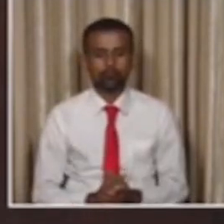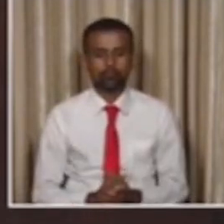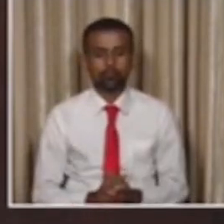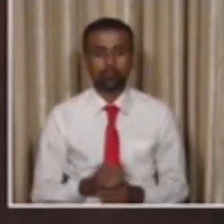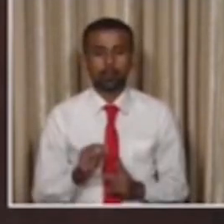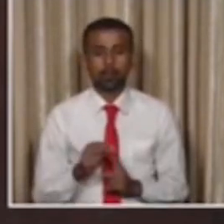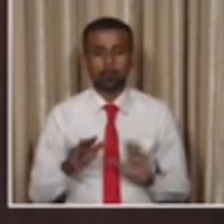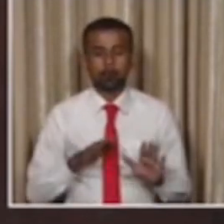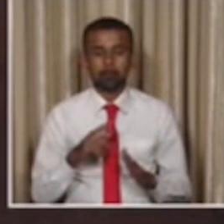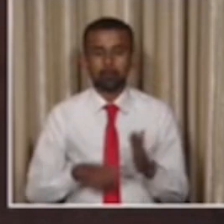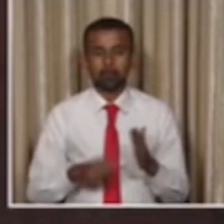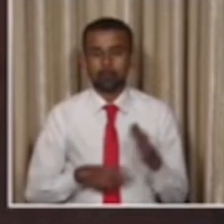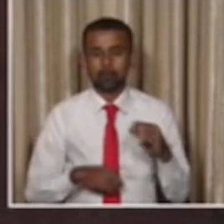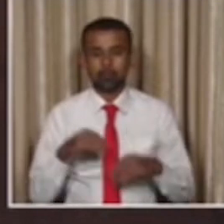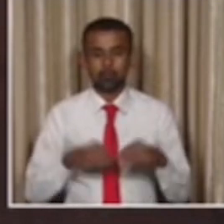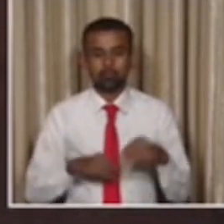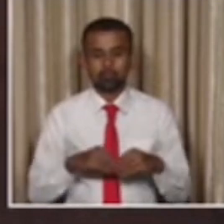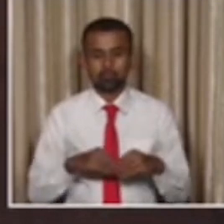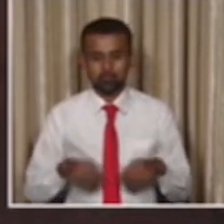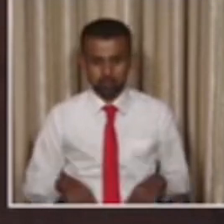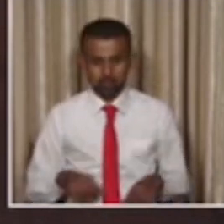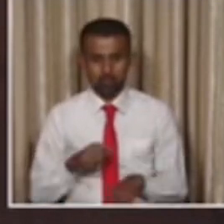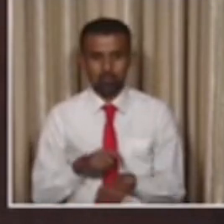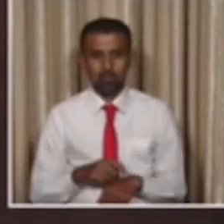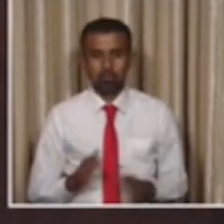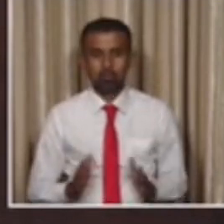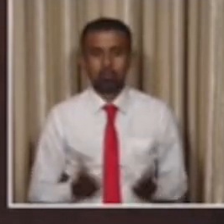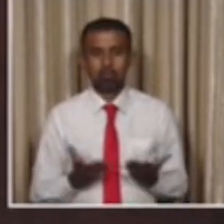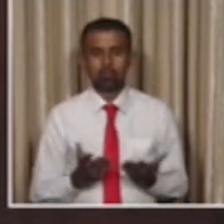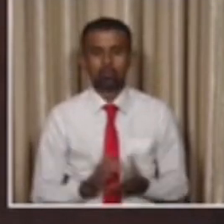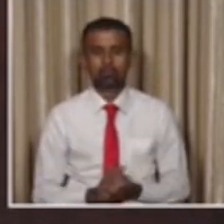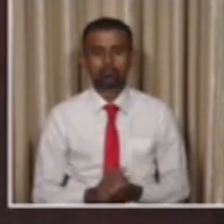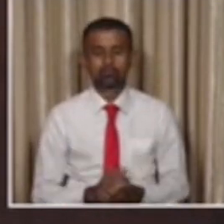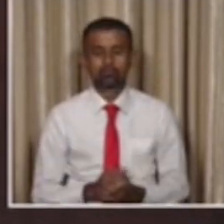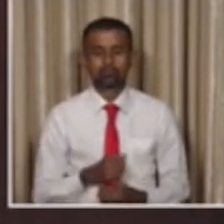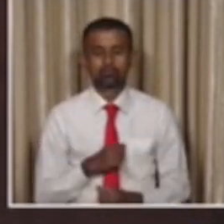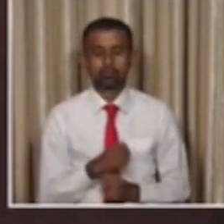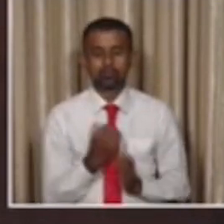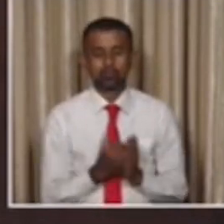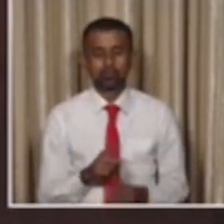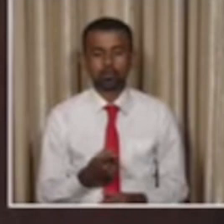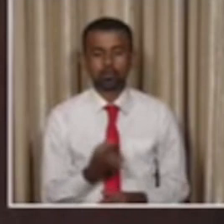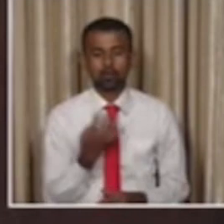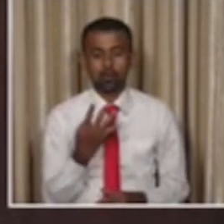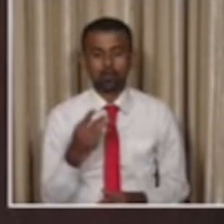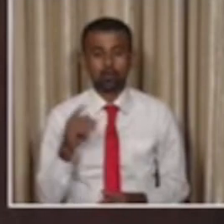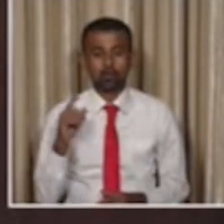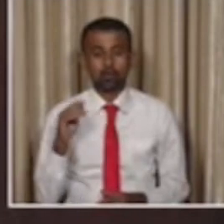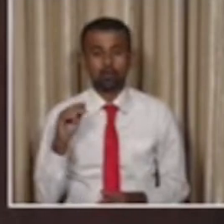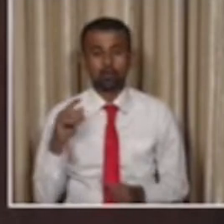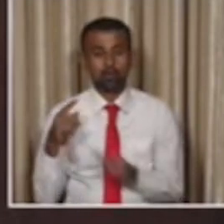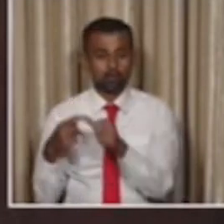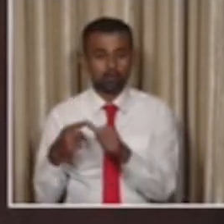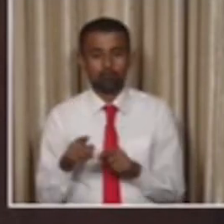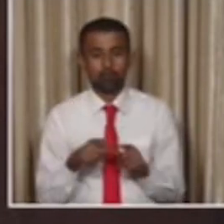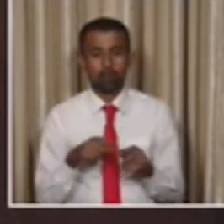පළාත් පාලන ඡන්ද විමසීම දැන් ක්‍රියාත්මක වෙලා තිබෙනවා ආණ්ඩු ක්‍රියාසාව 104 ඒ වගන්තිය ප්‍රකාරව